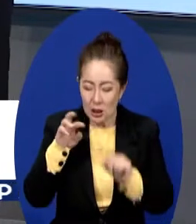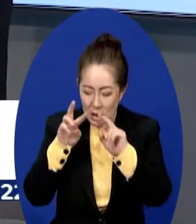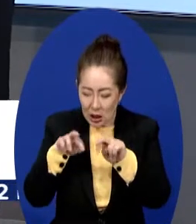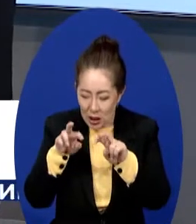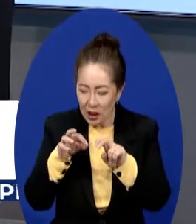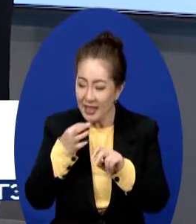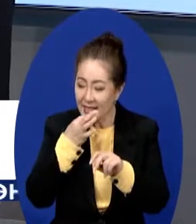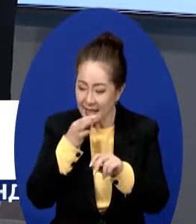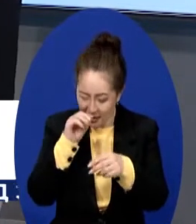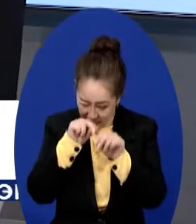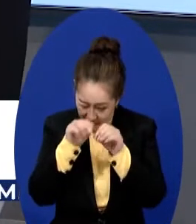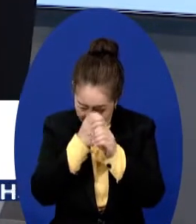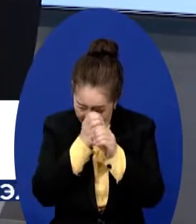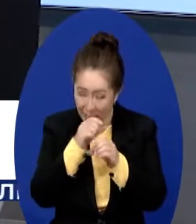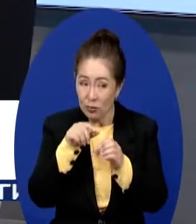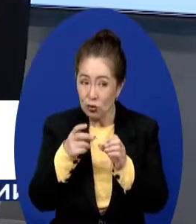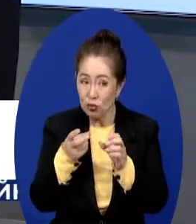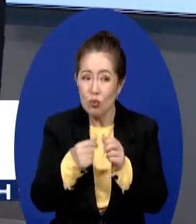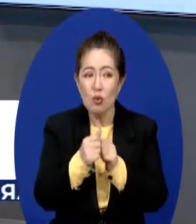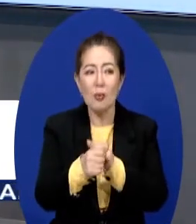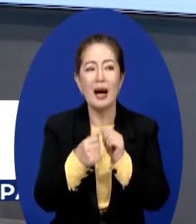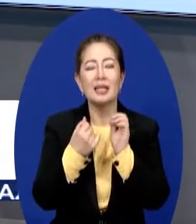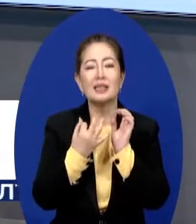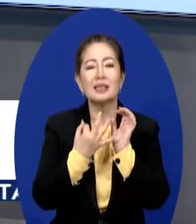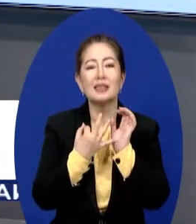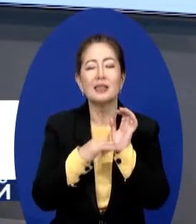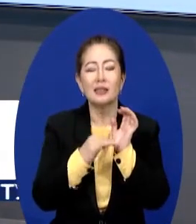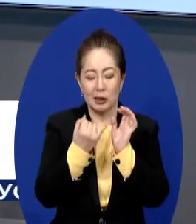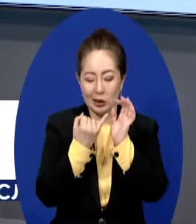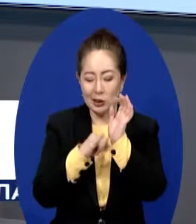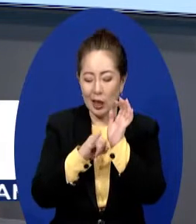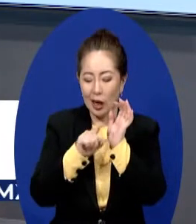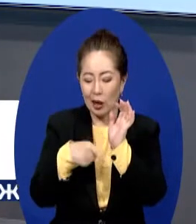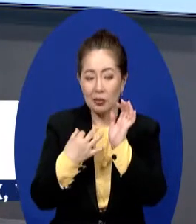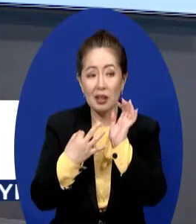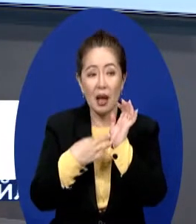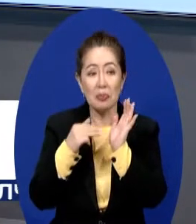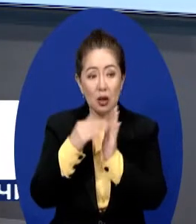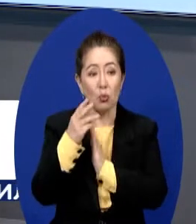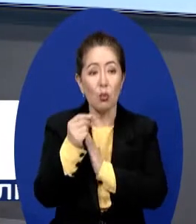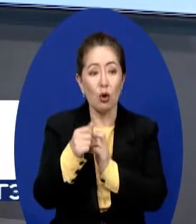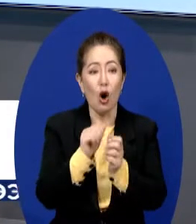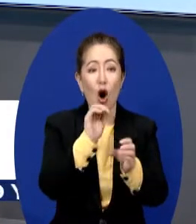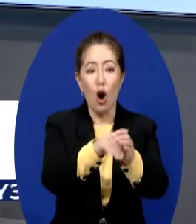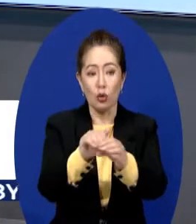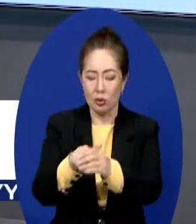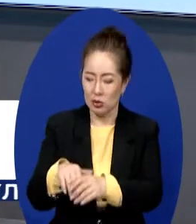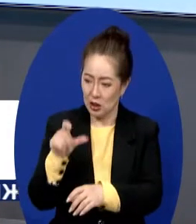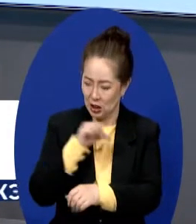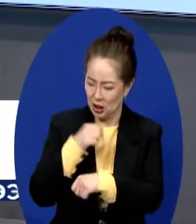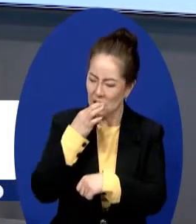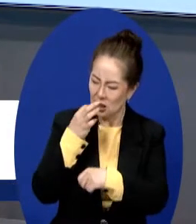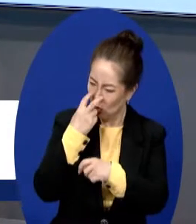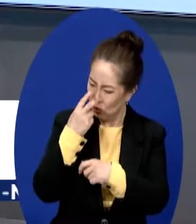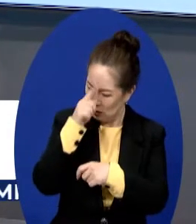онцлогонд 60.8 тэрбум төгрөг төсвөлсөн. За энэ ч үднээс иргэдийг урьдчилан сэргийлэх үзлэг онцлогонд хамруулах тал дээр анхаарч байгаа